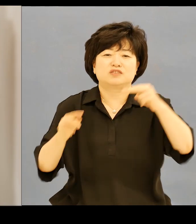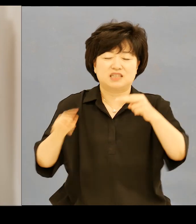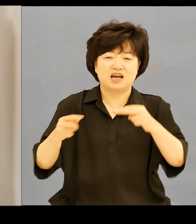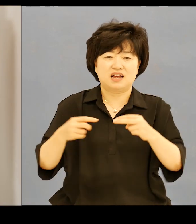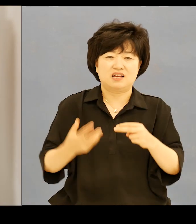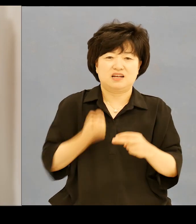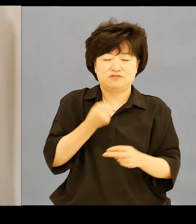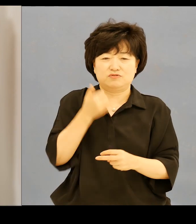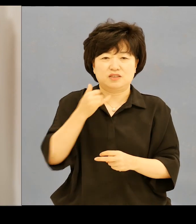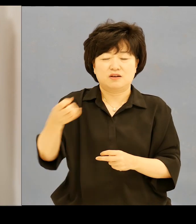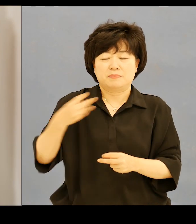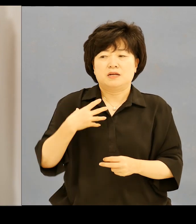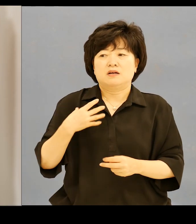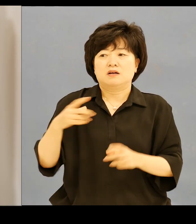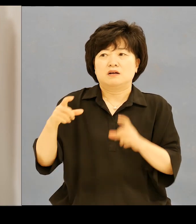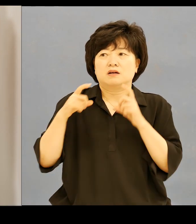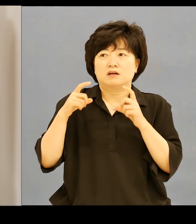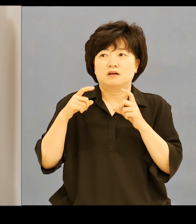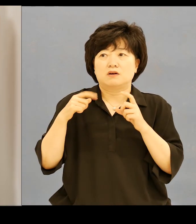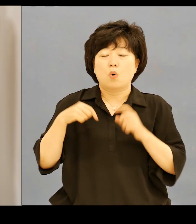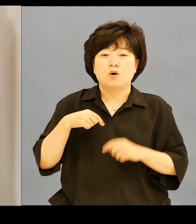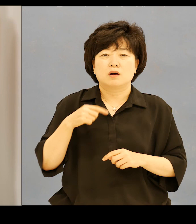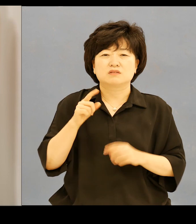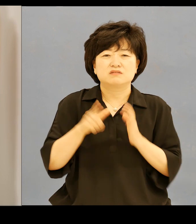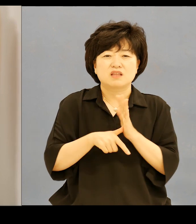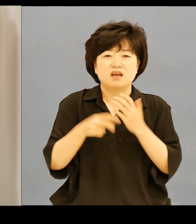아 그날은 안 되겠더라고요. 그래서